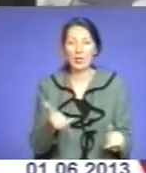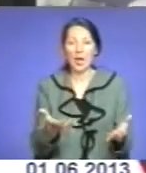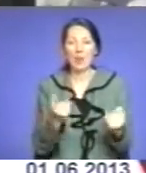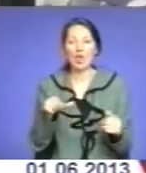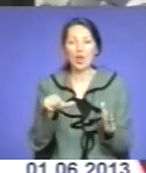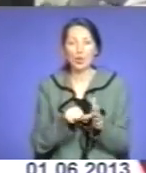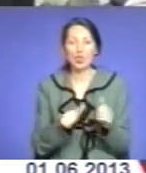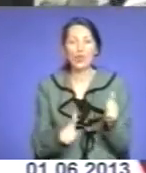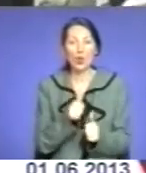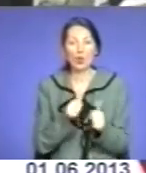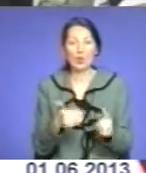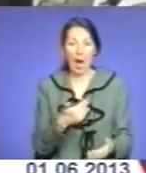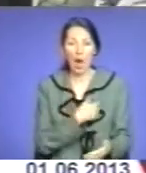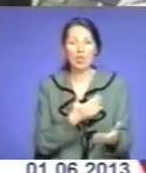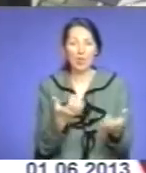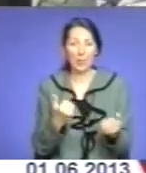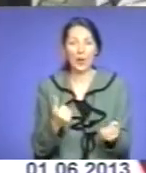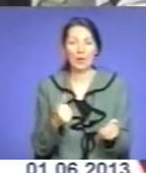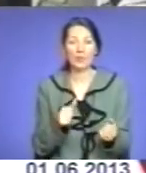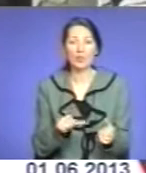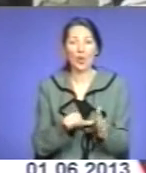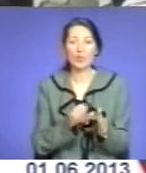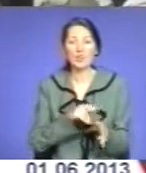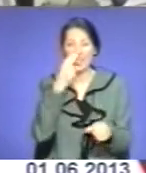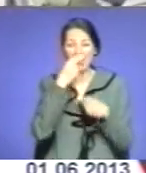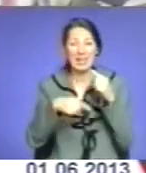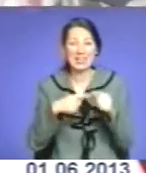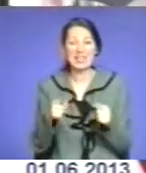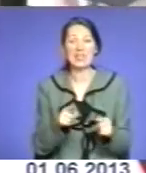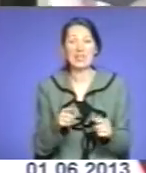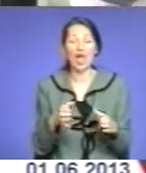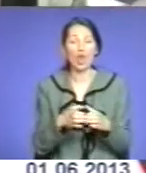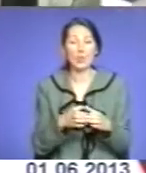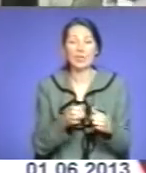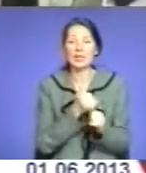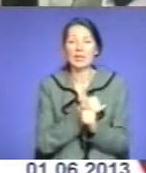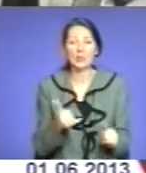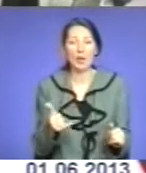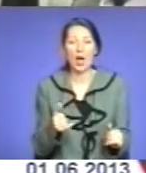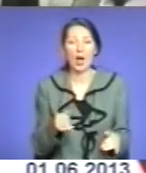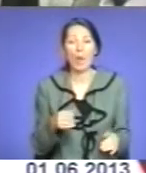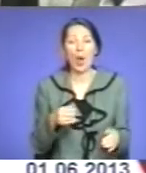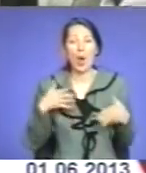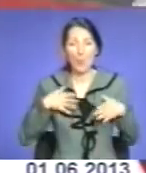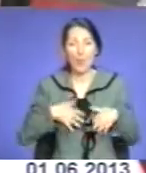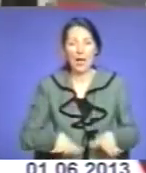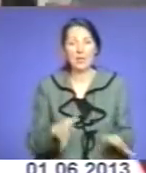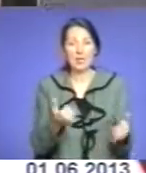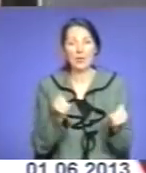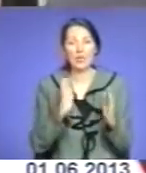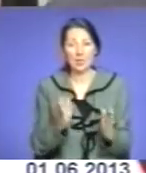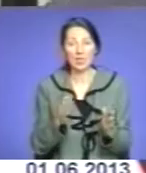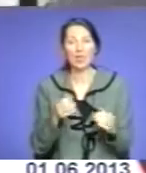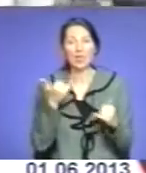конкурсі, я хотіла брати участь у саме на традиційній номінації, але не змогла, на жаль, тому що плаття забрала тільки сьогодні. То я вважаю,